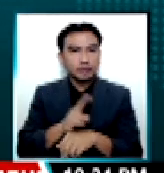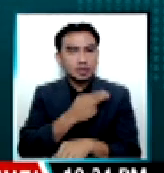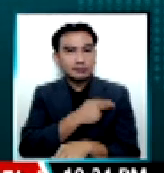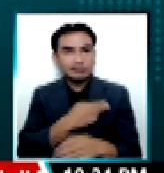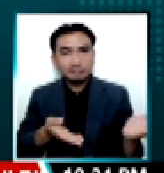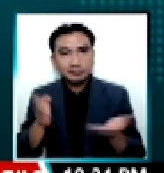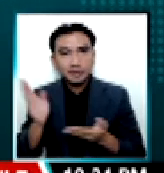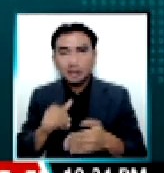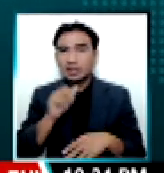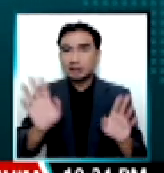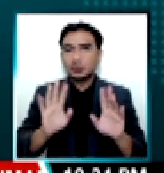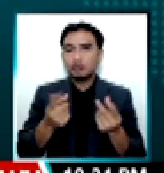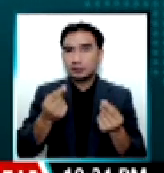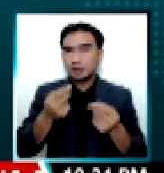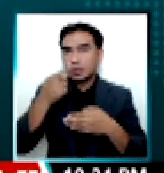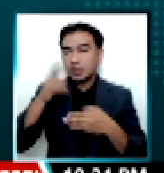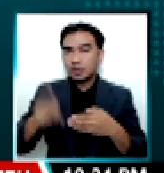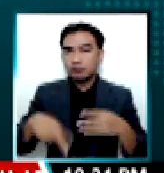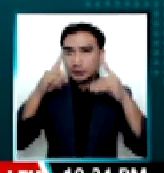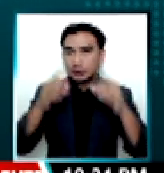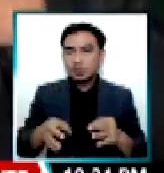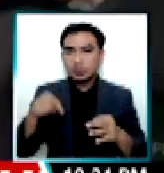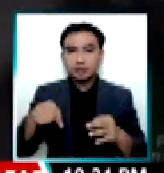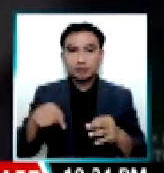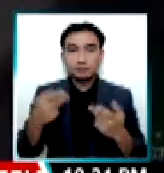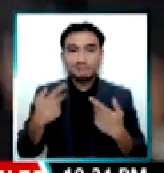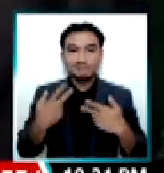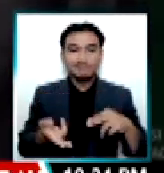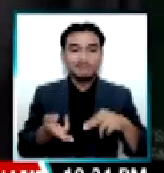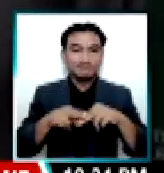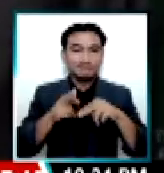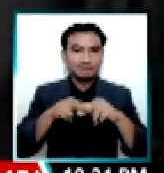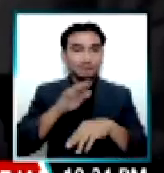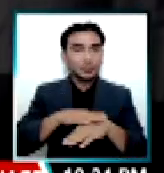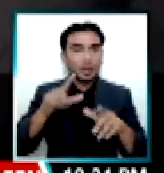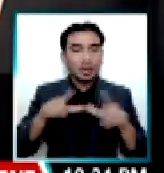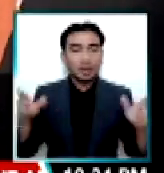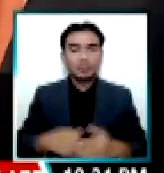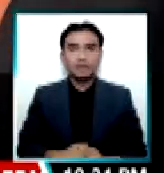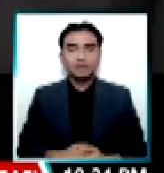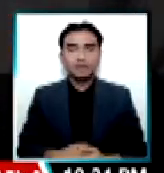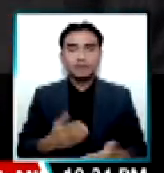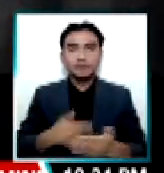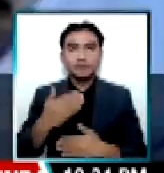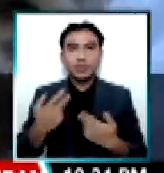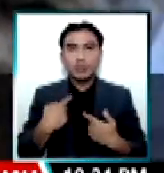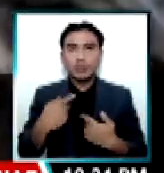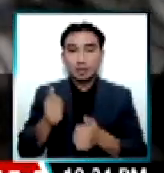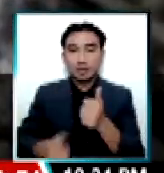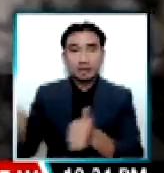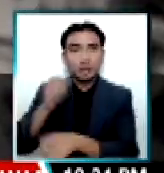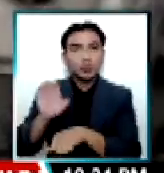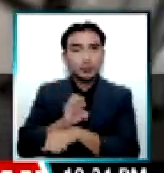alert level. Kailangan daw ipagpatuloy economic recovery. Tingin din ni Presidential Advisor for Entrepreneurship Joey Concepcion,